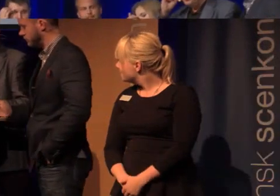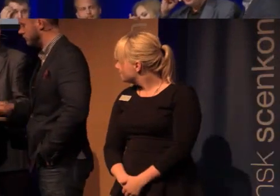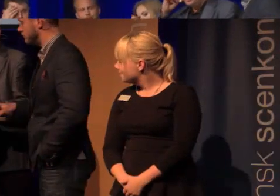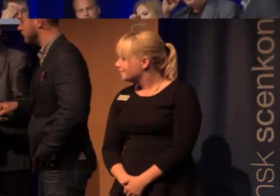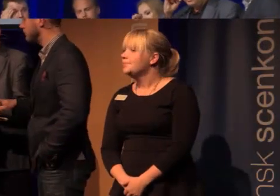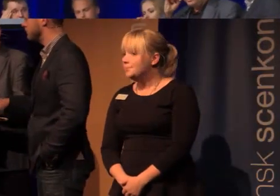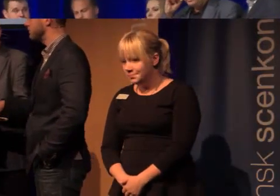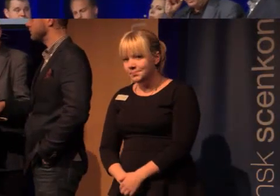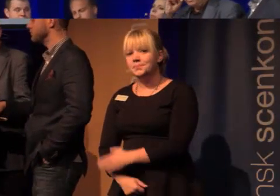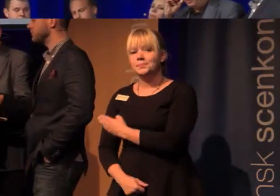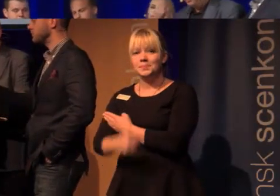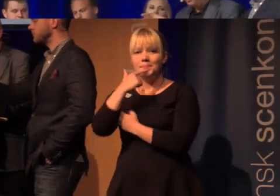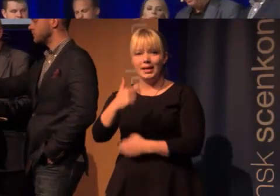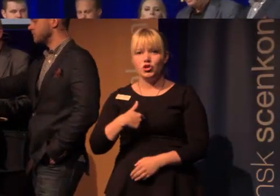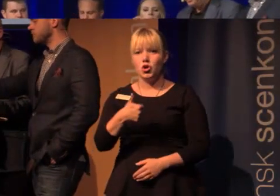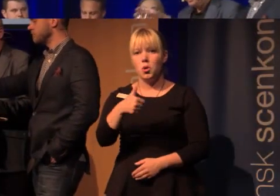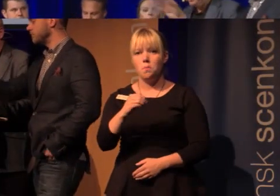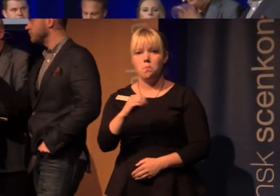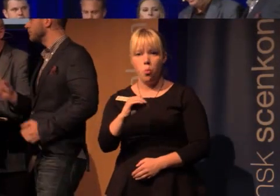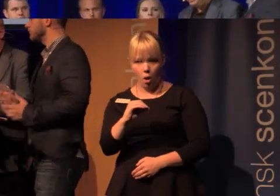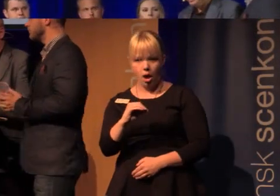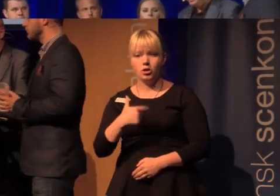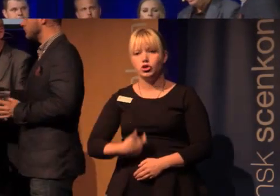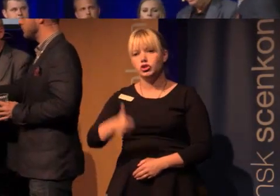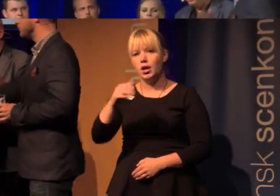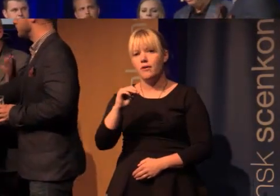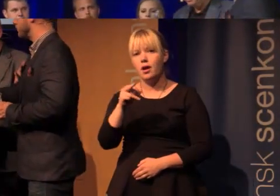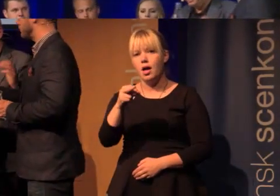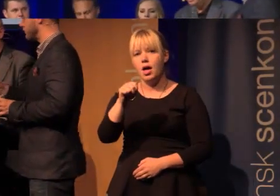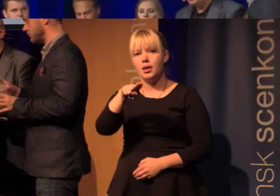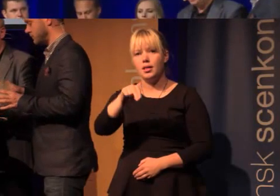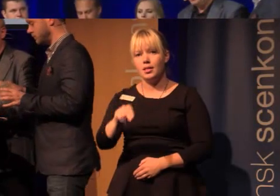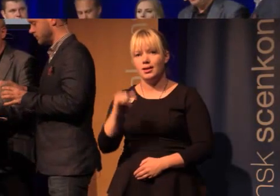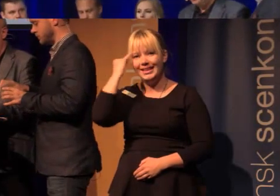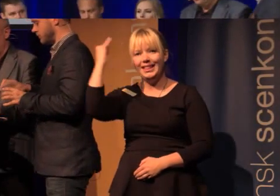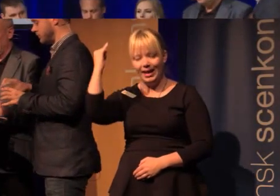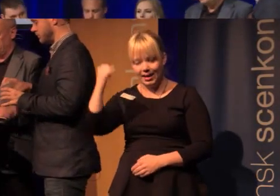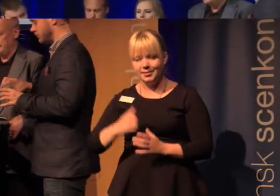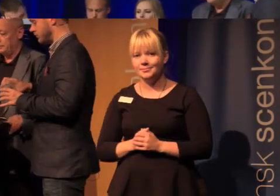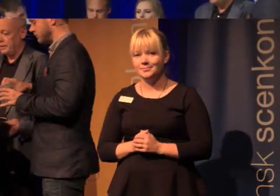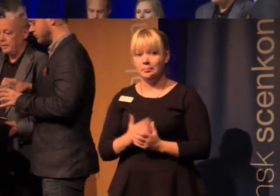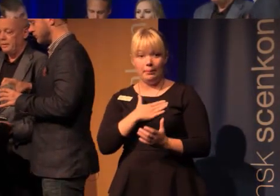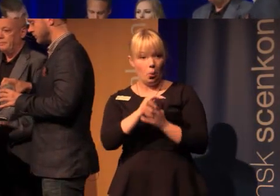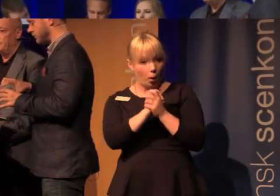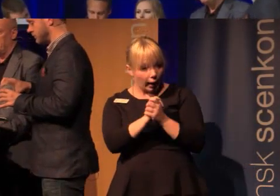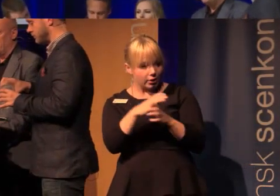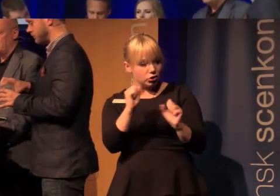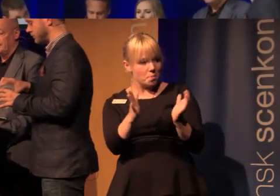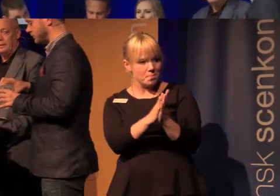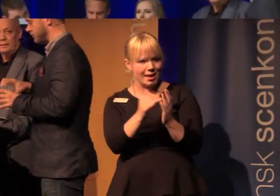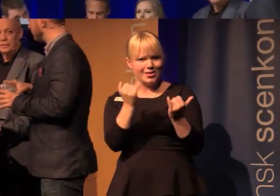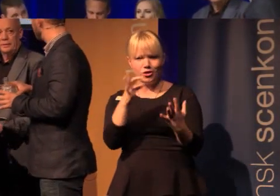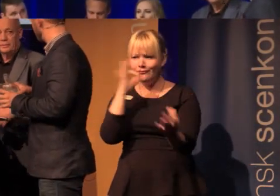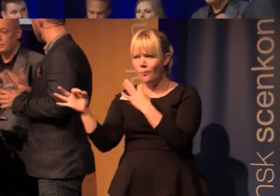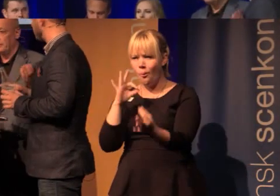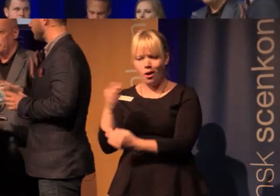Tack så mycket. Jag heter Boa Rutström och är alltså chef för Arena Idé, och min kollega som ska också delta i den här